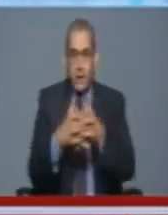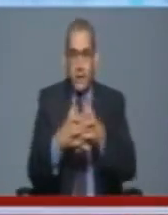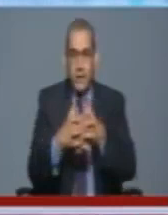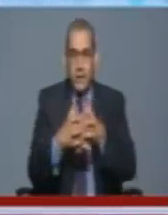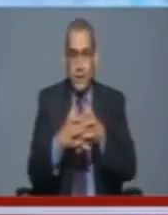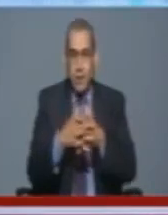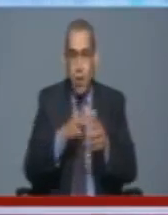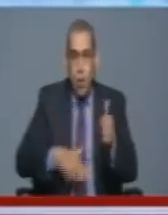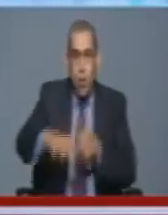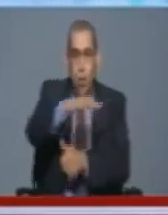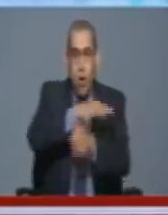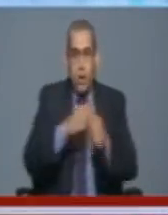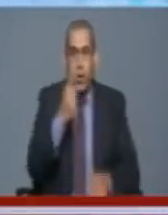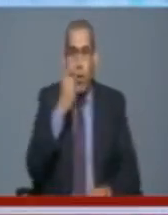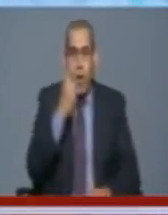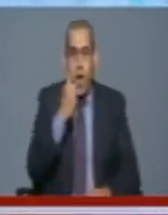وطن واحد بلا شك.